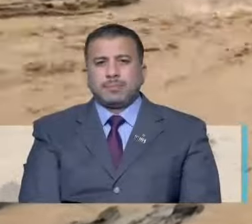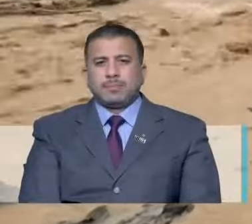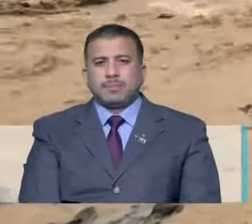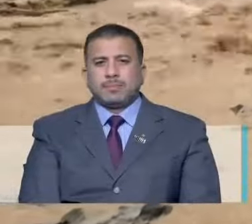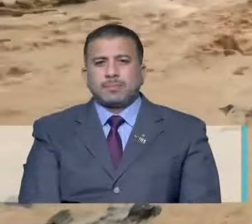فبراير